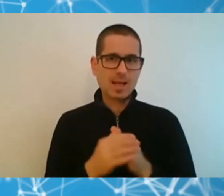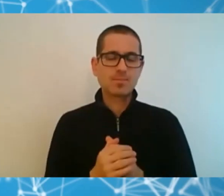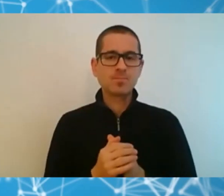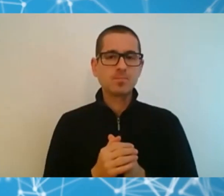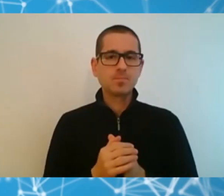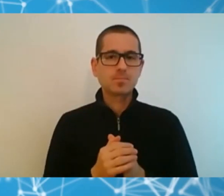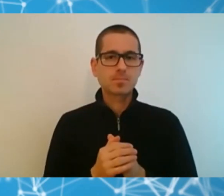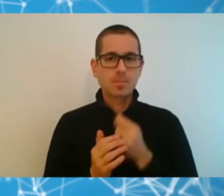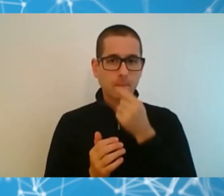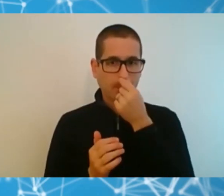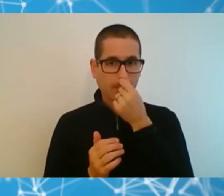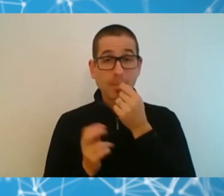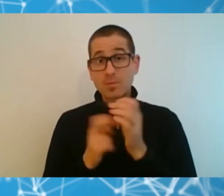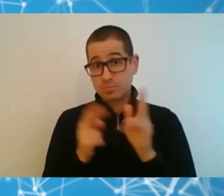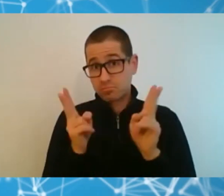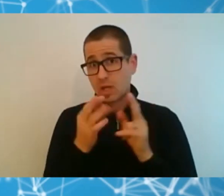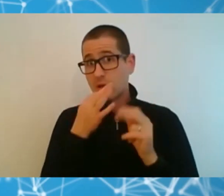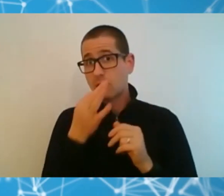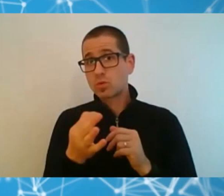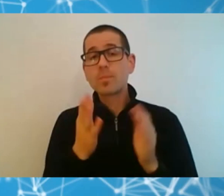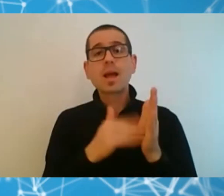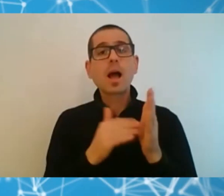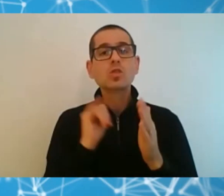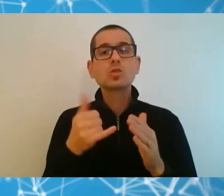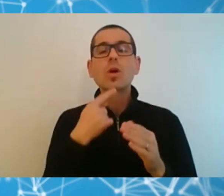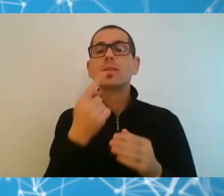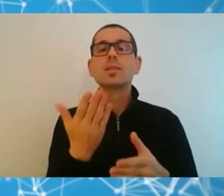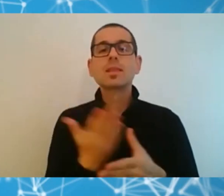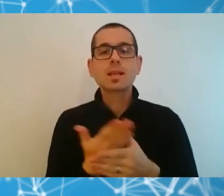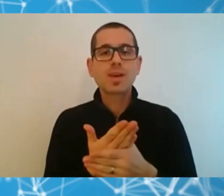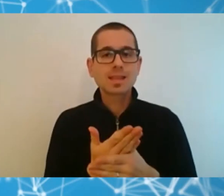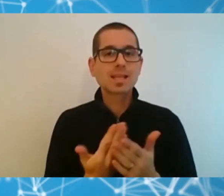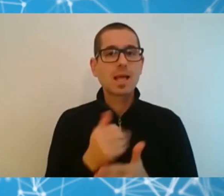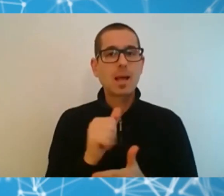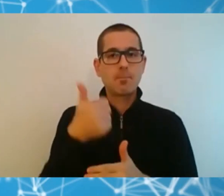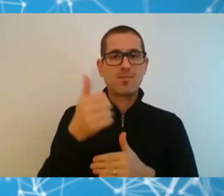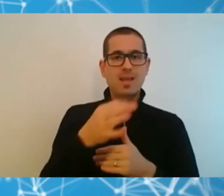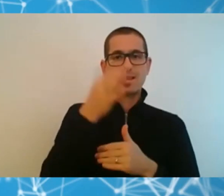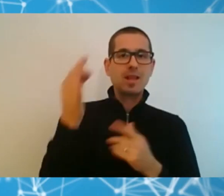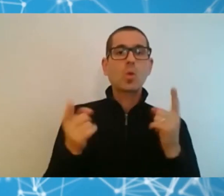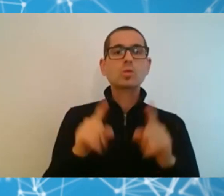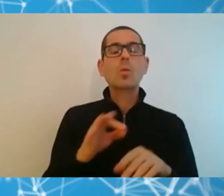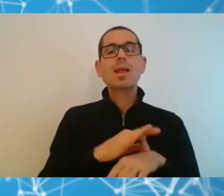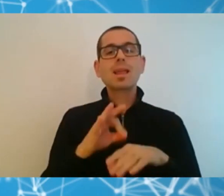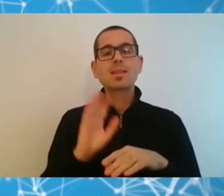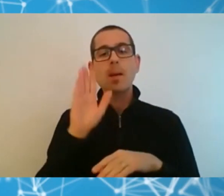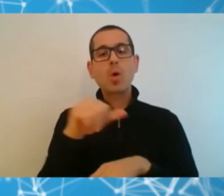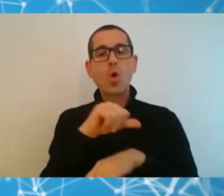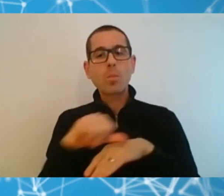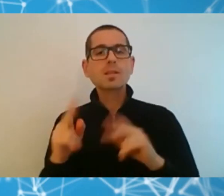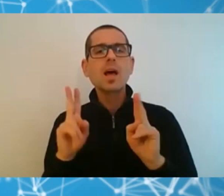Pa še na kratko, kakšni so napotki na sveti prve dni oziroma tedne po operaciji, kako boleča